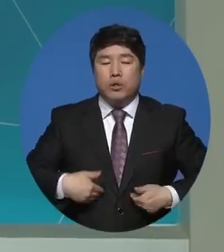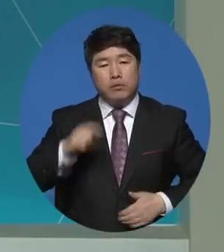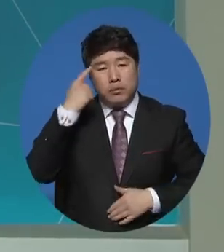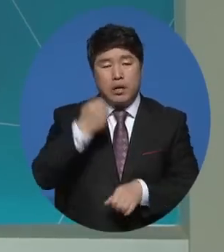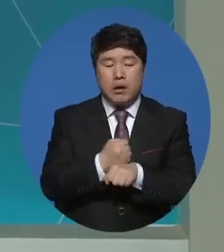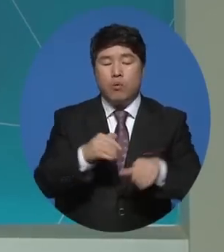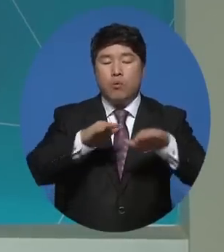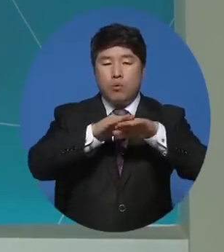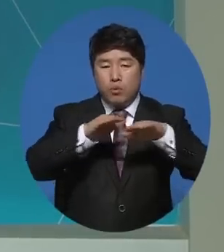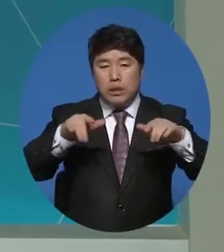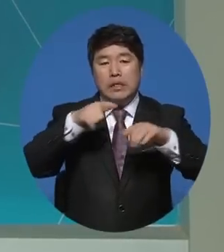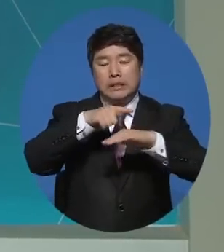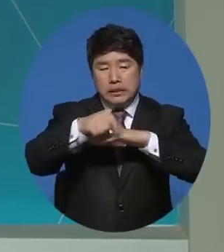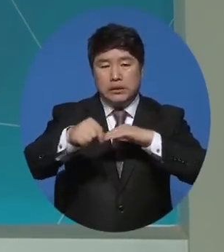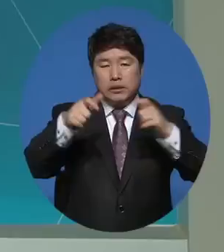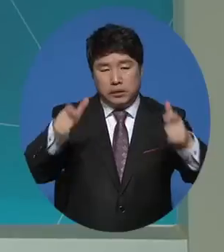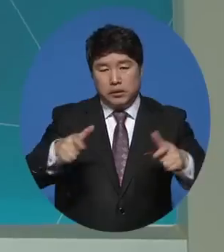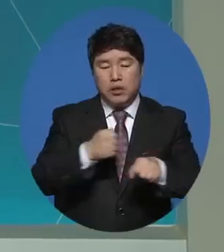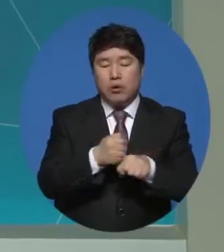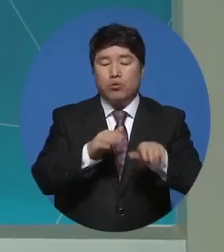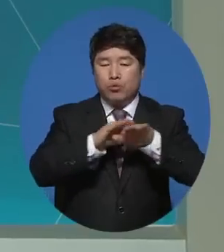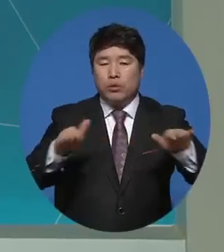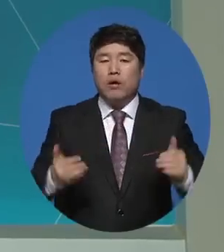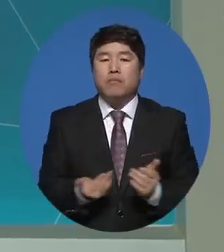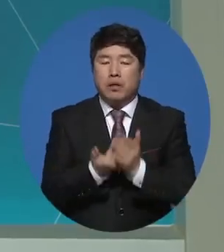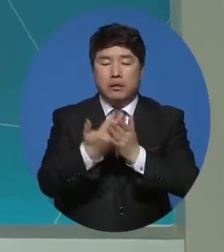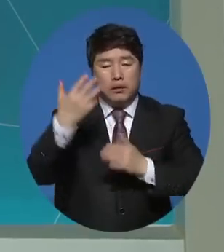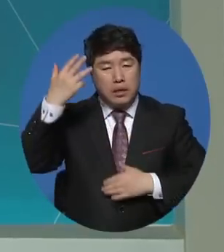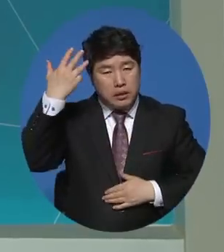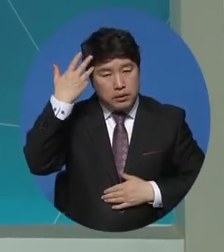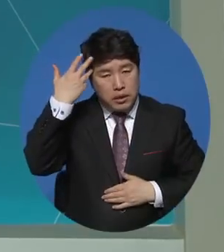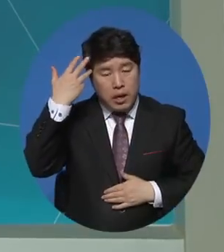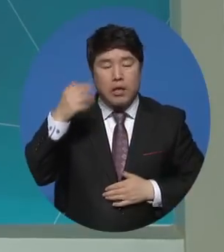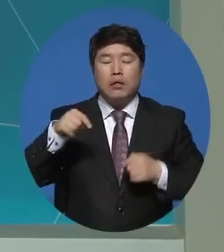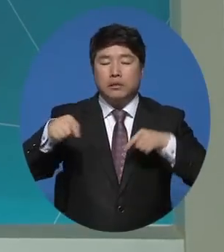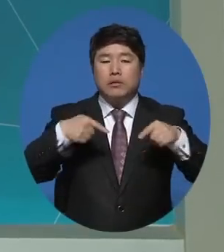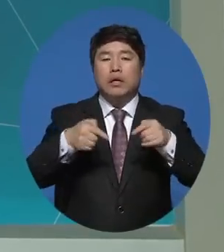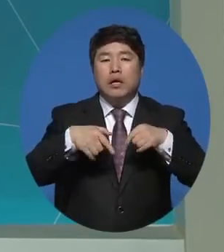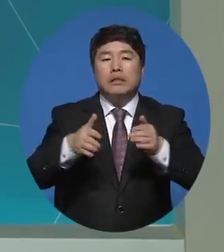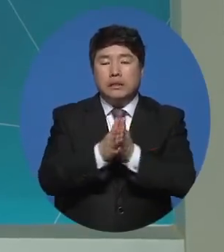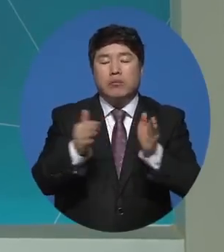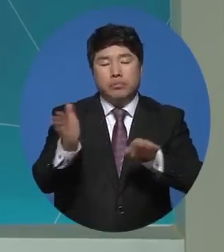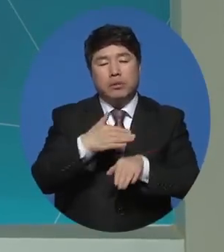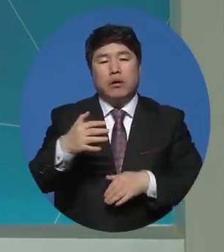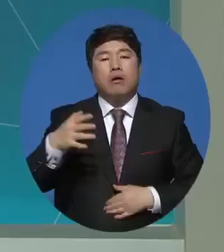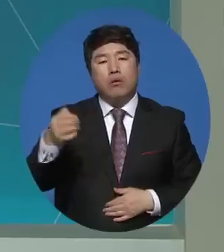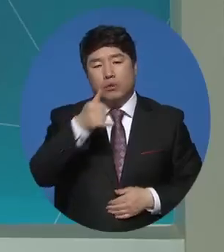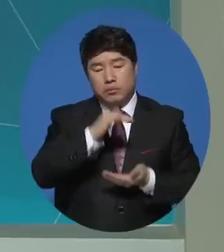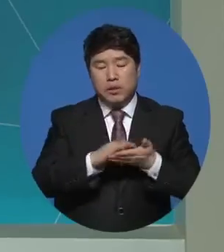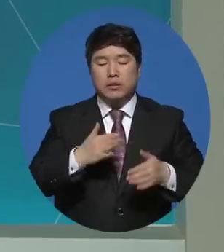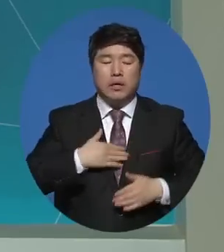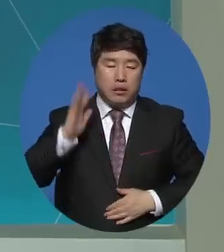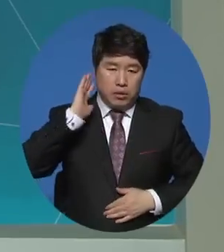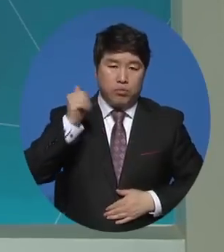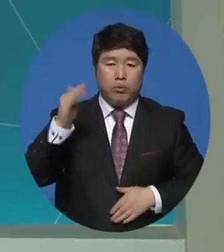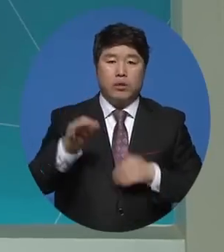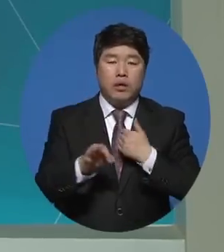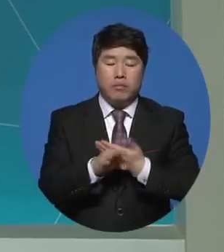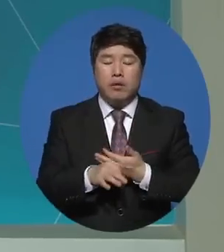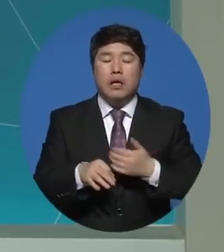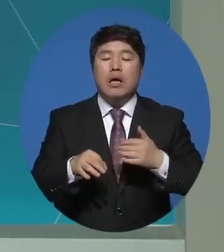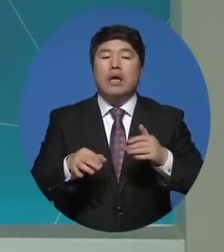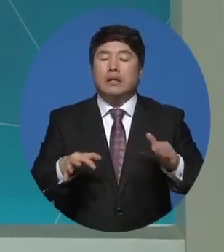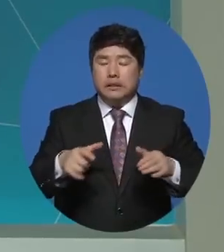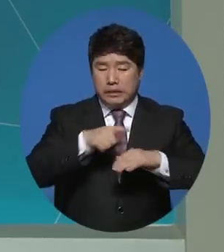균형 발전의 철학을 정말 정치 시작하면서부터 갖고 있는 사람입니다 제가 대통령이 되면 지방경제 살리기 지역균형